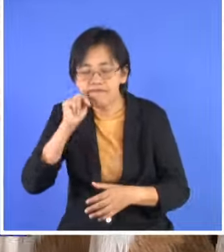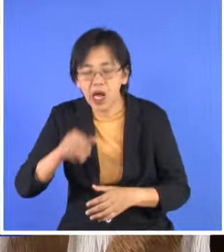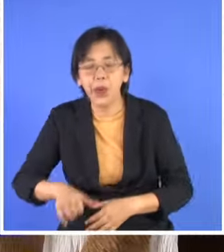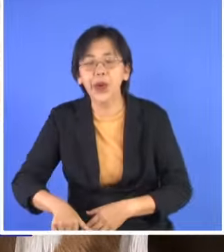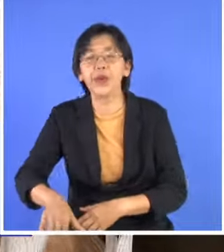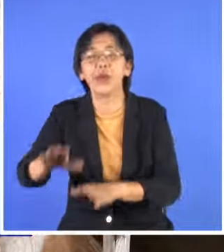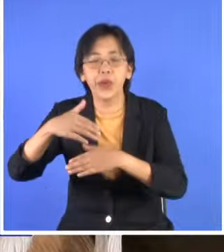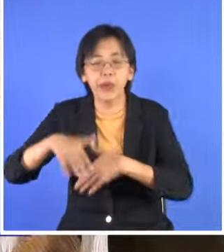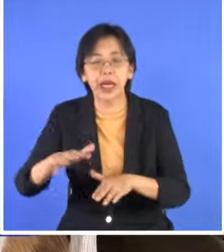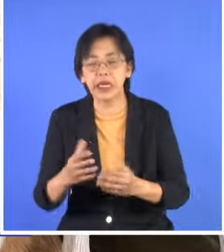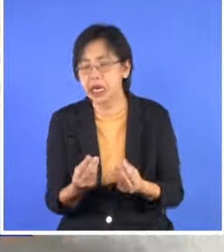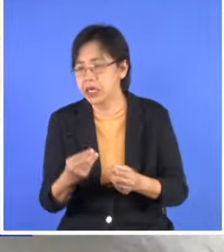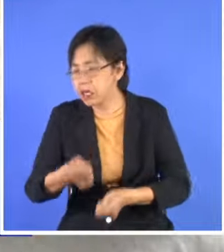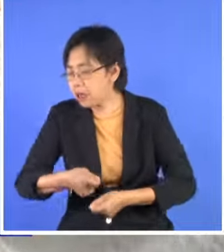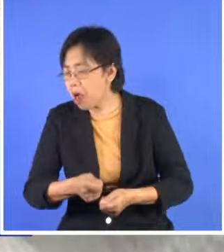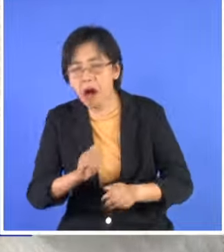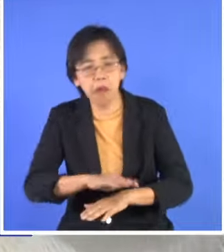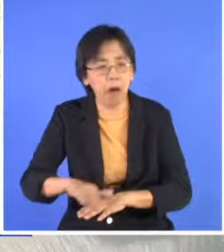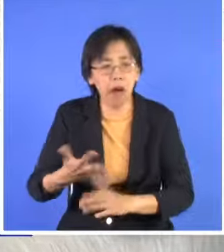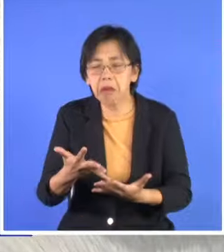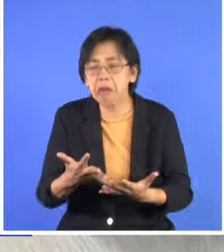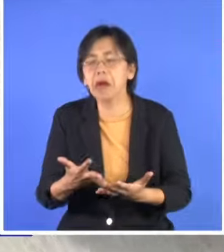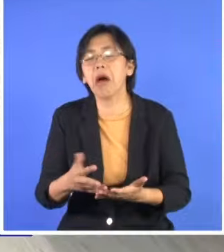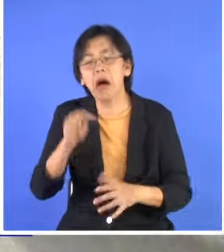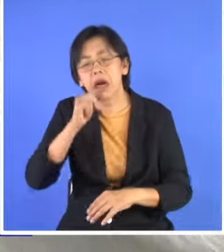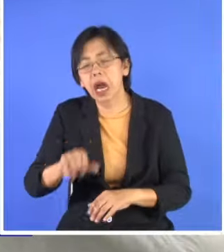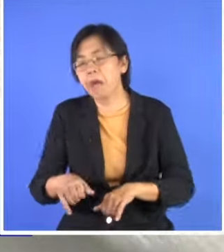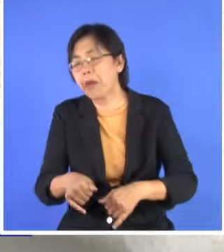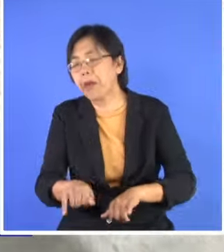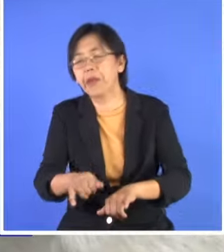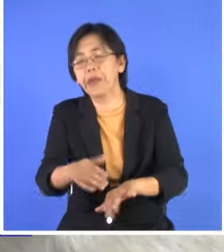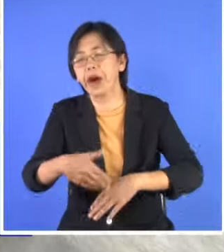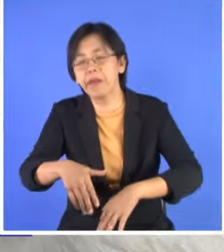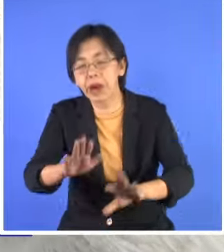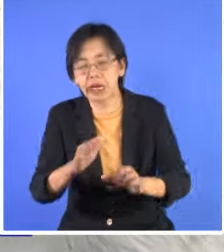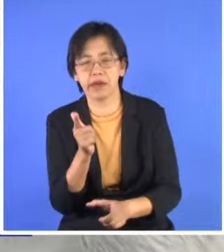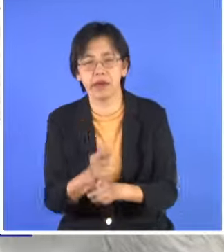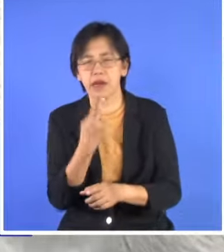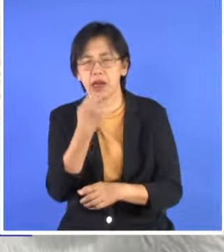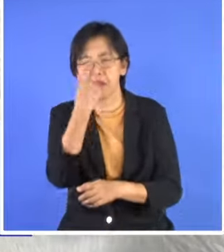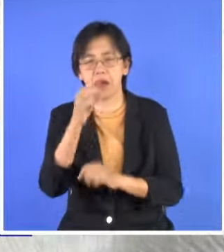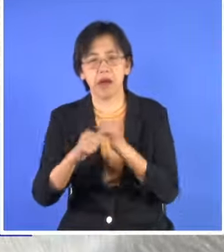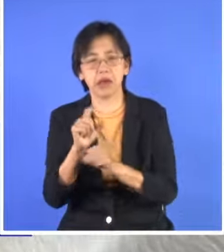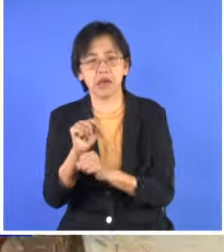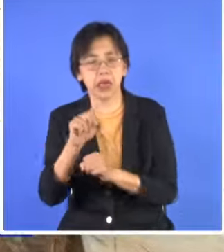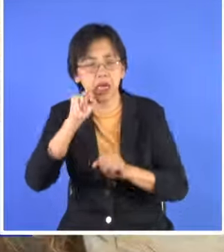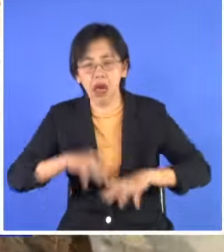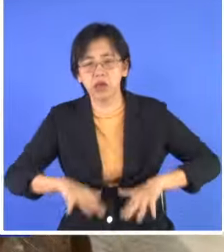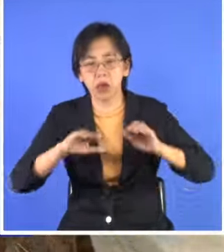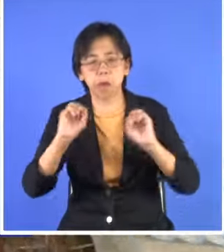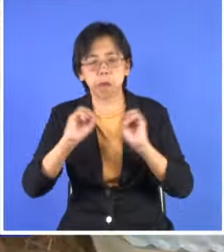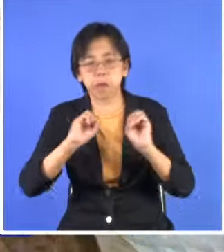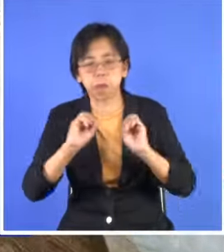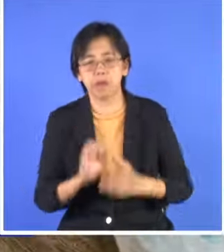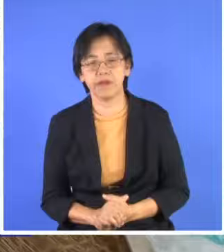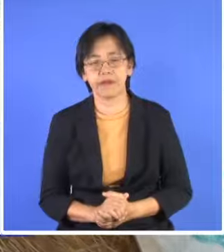คือมันไม่มีที่ฝังว่าอย่างงั้นเถอะจำเป็นก็จะต้องให้ปล่อยปล่อยลอยน้ำไปนะครับเลี้ยงแพะมา 20ปีเนี่ยไม่เคยเจอน้ำท่วมแบบนี้มาก่อนขณะ